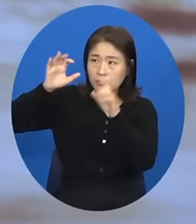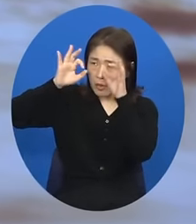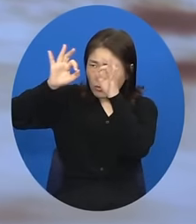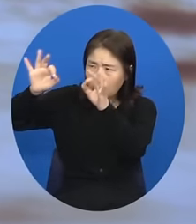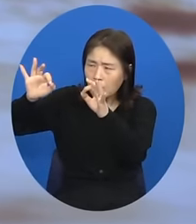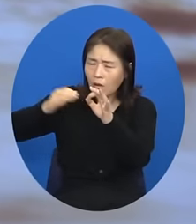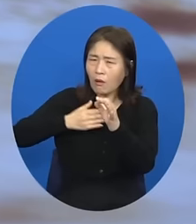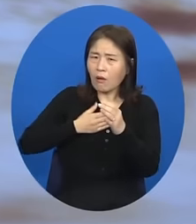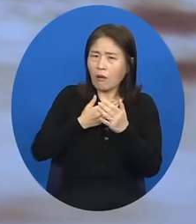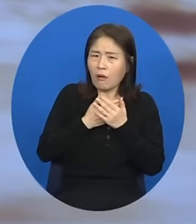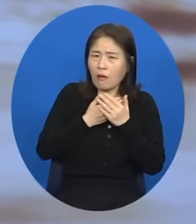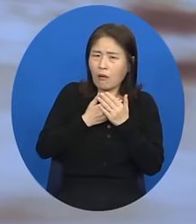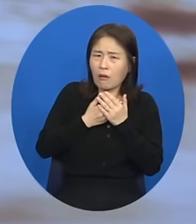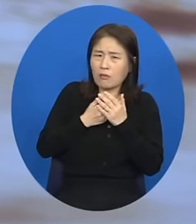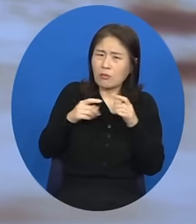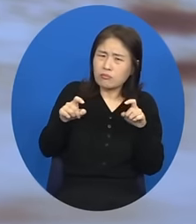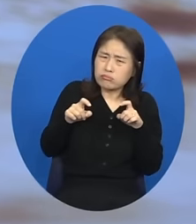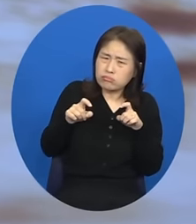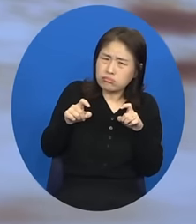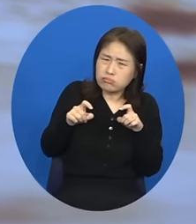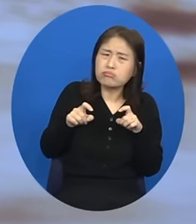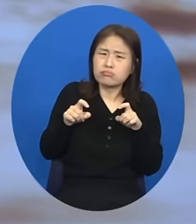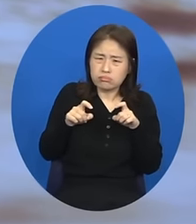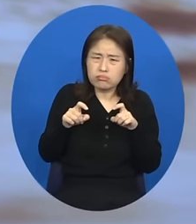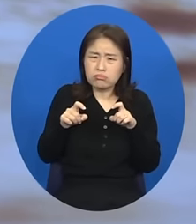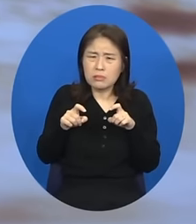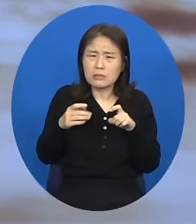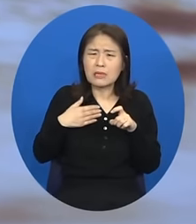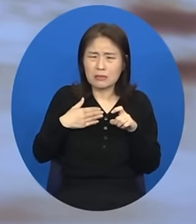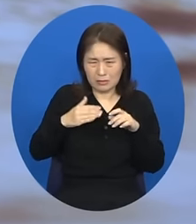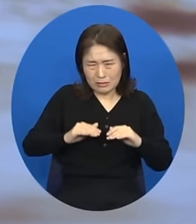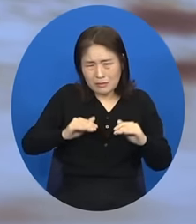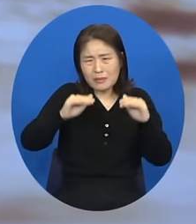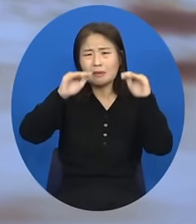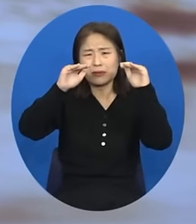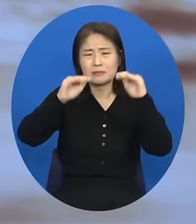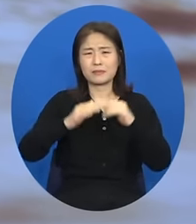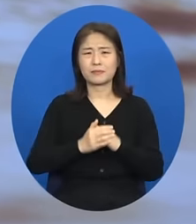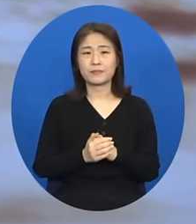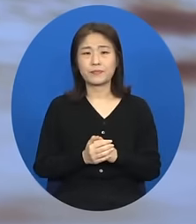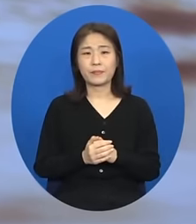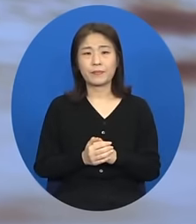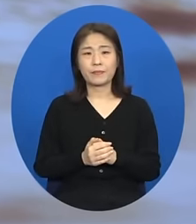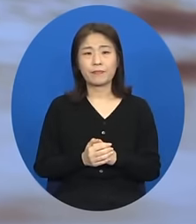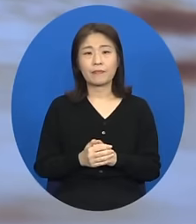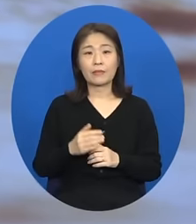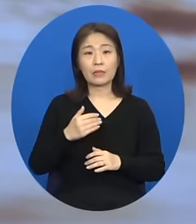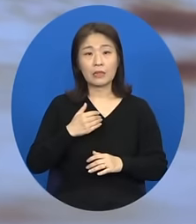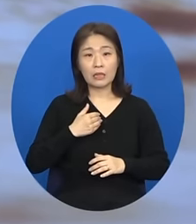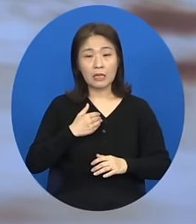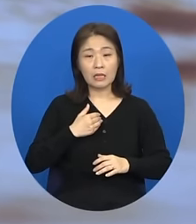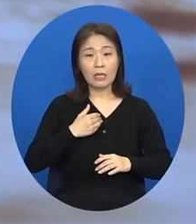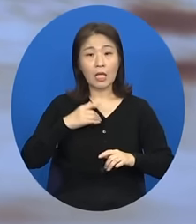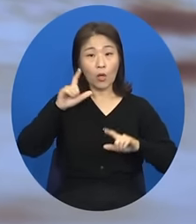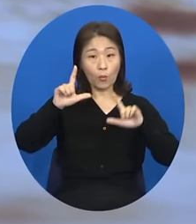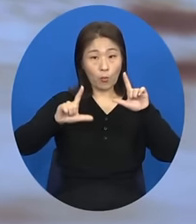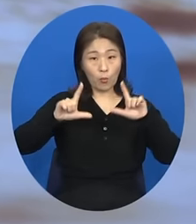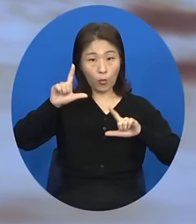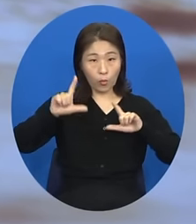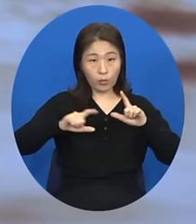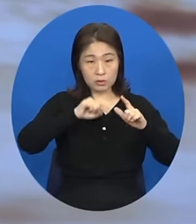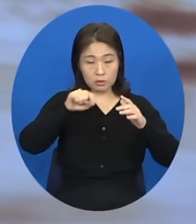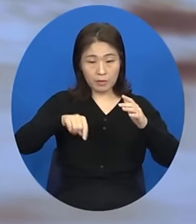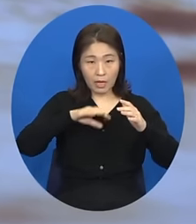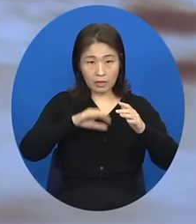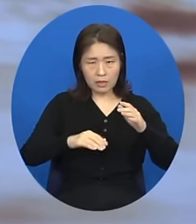하면 식사를 잘할 수 있을까 이런 생각이 컸어요. 그러니까 제 모습에 생긴 죄가 있다면 다른